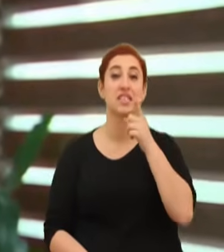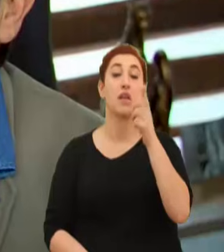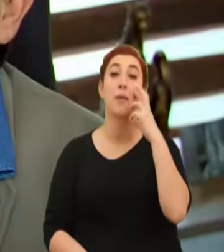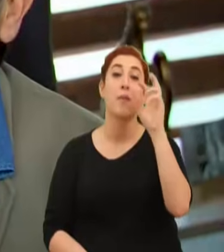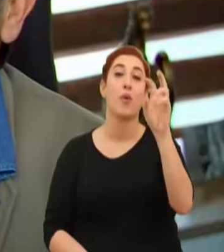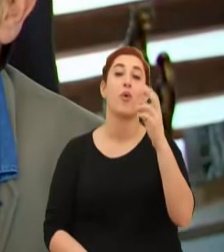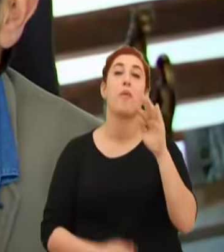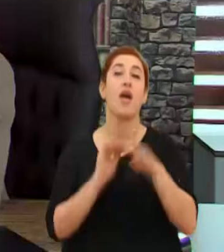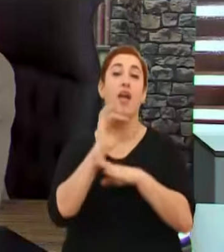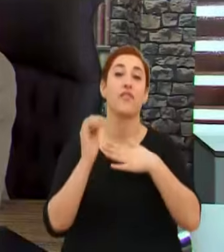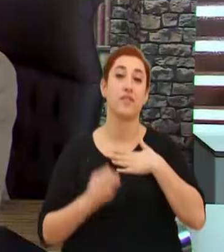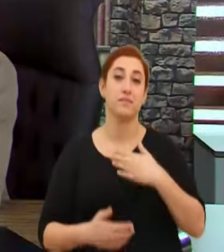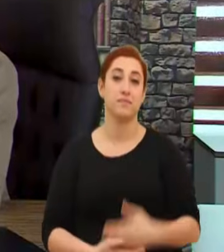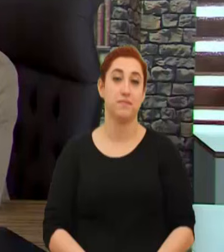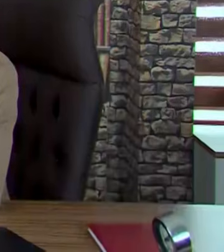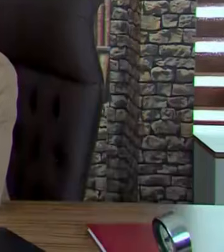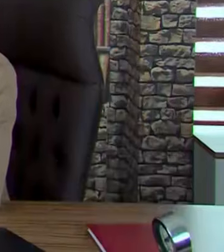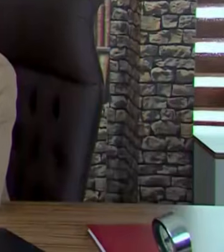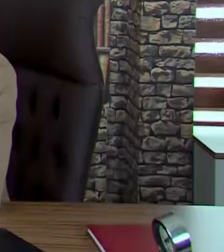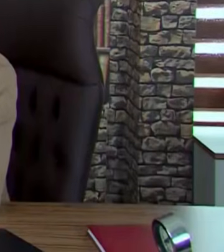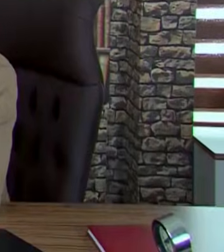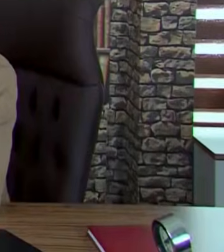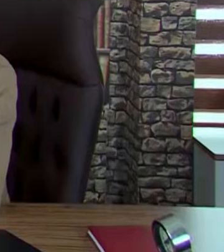sana bakıyorum hayatım.